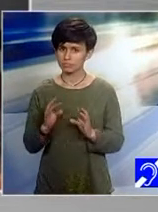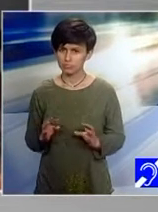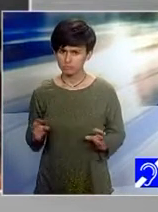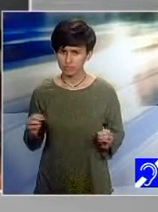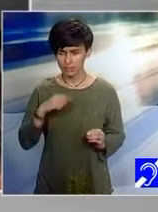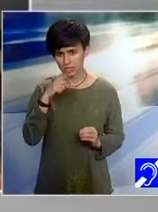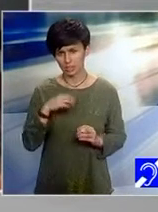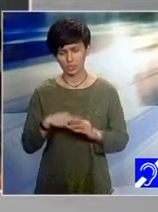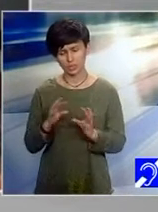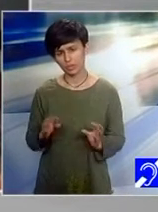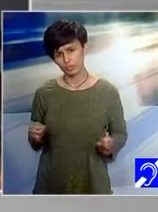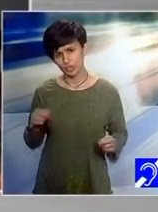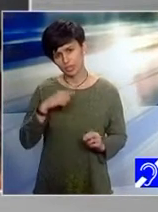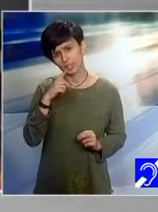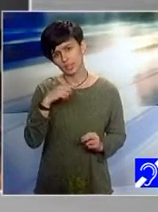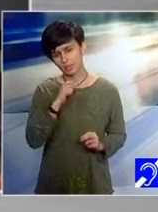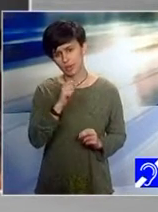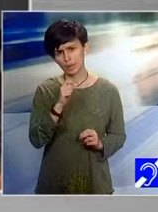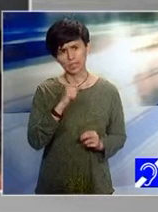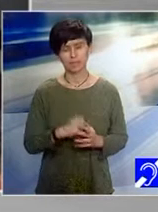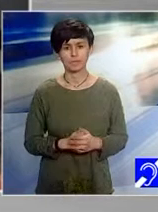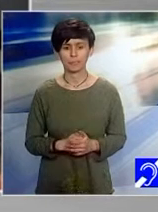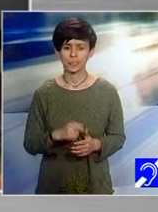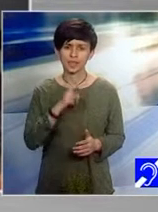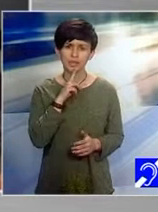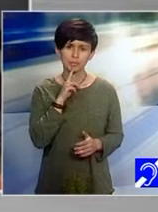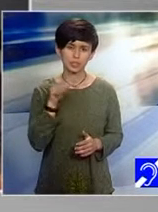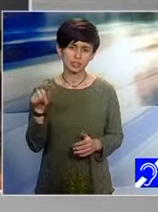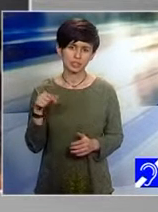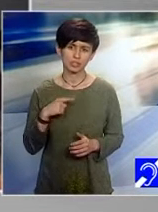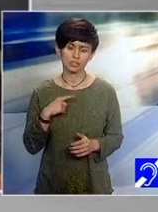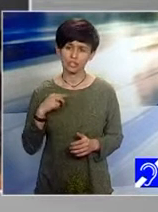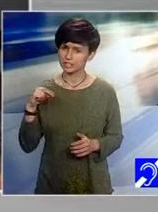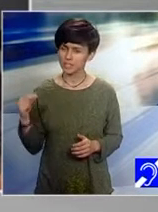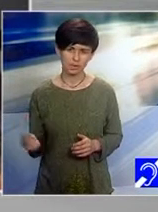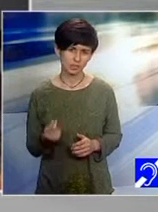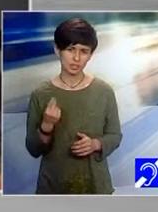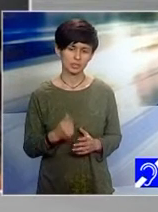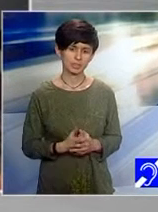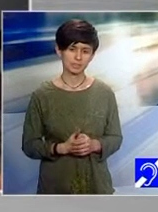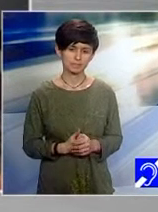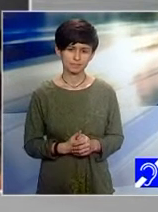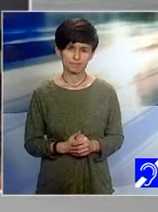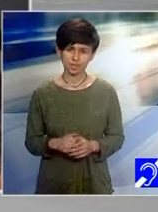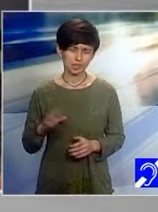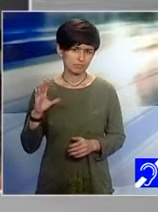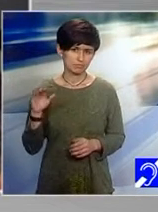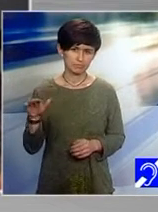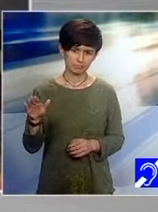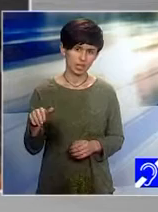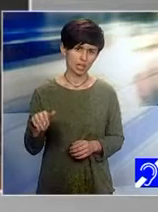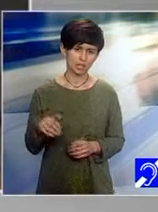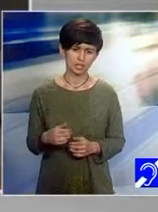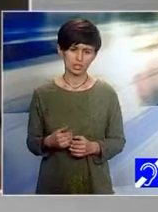ungurește. Splendid. Preotul de acolo este deosebit, jos cu pălăria. Ați fost o delegație mai numeroasă din